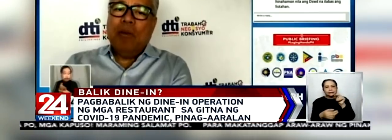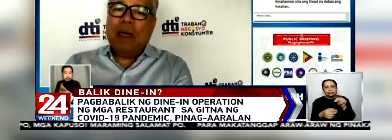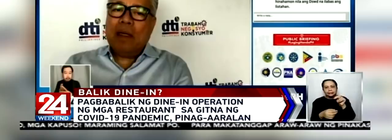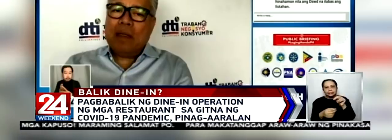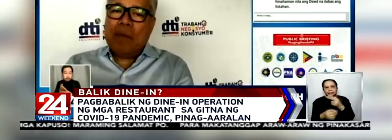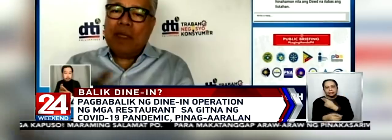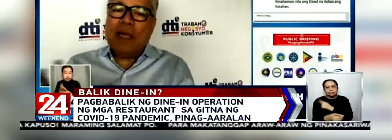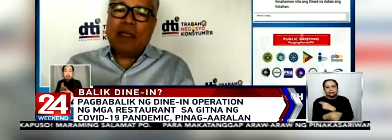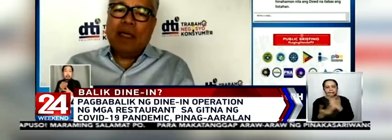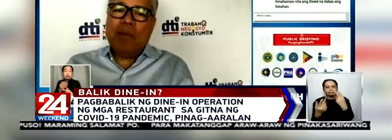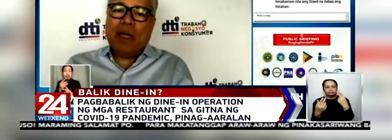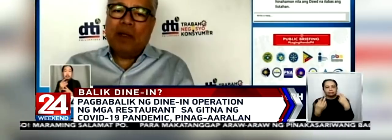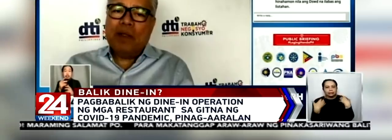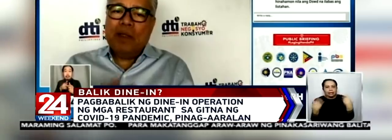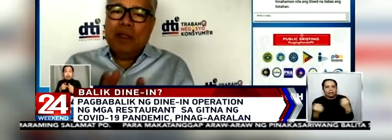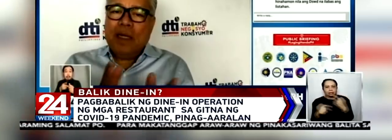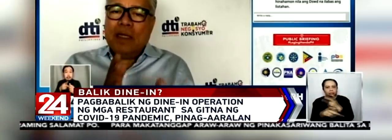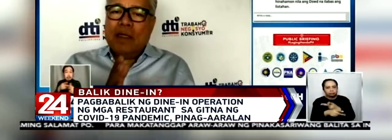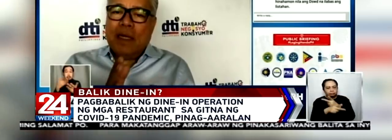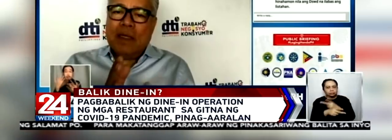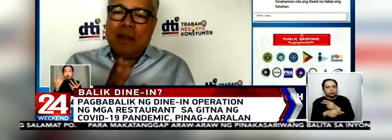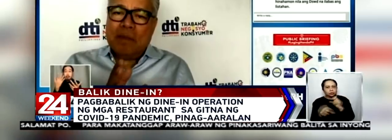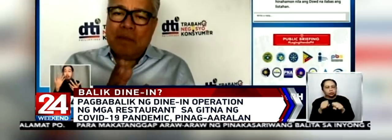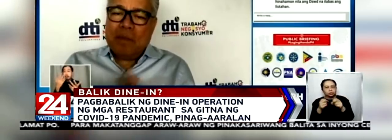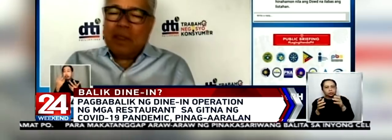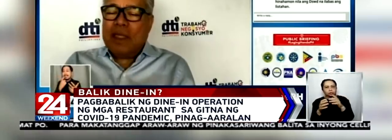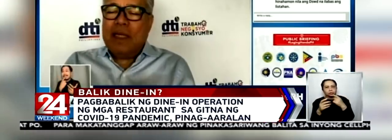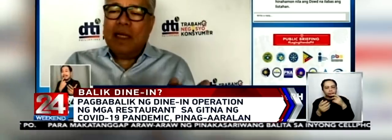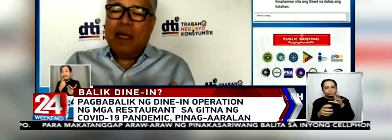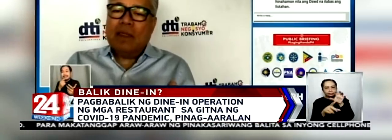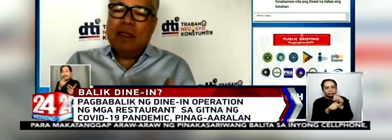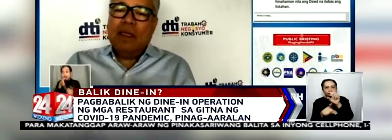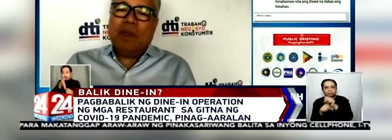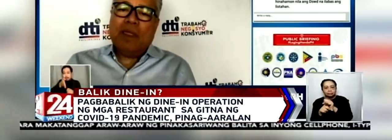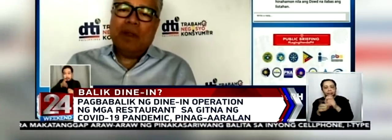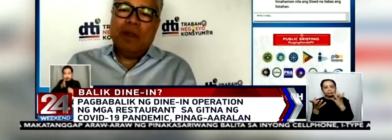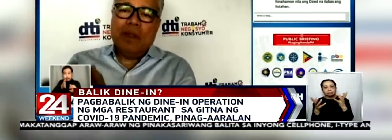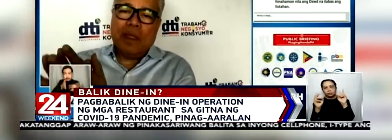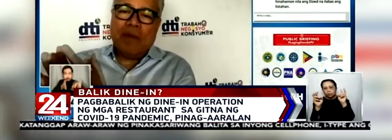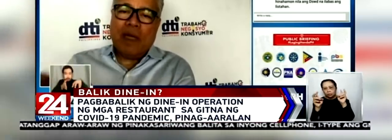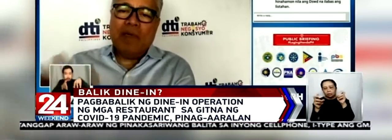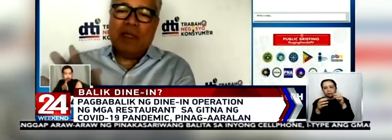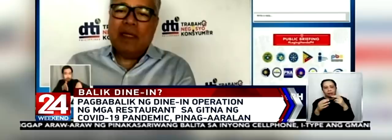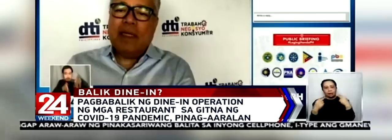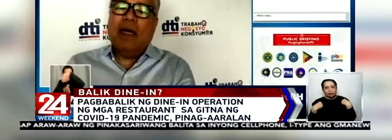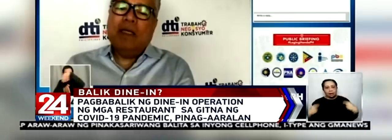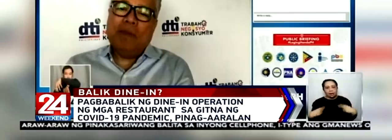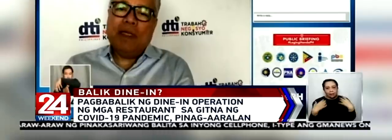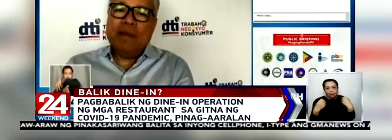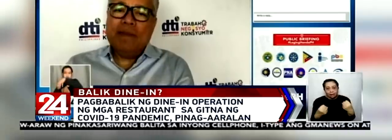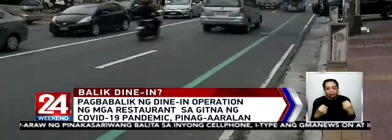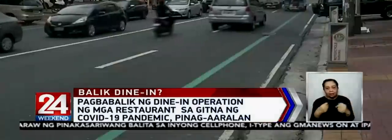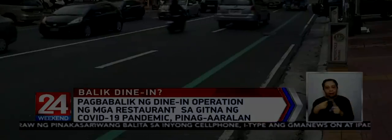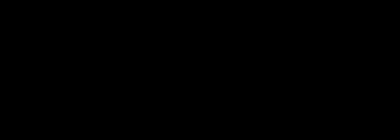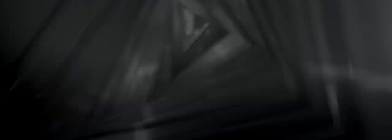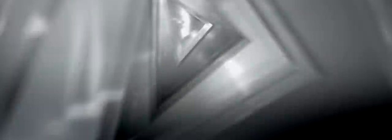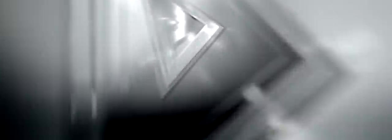para ho makamit natin ng pareho ang maintaining health pati ho reviving the